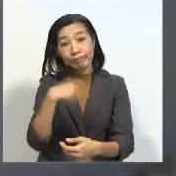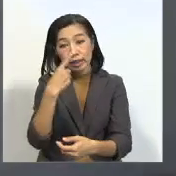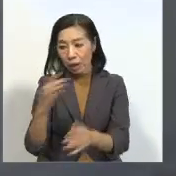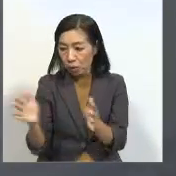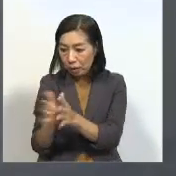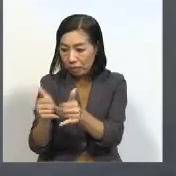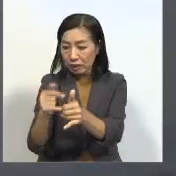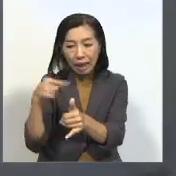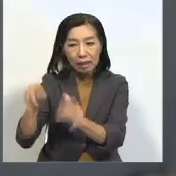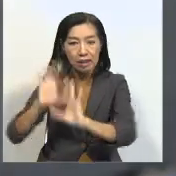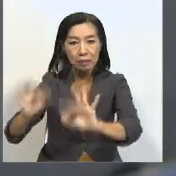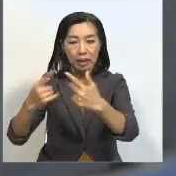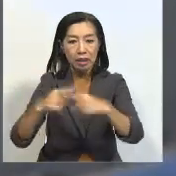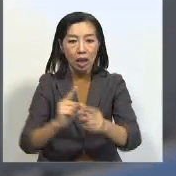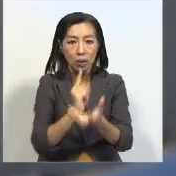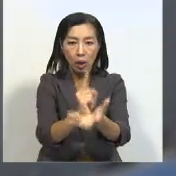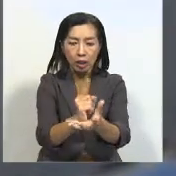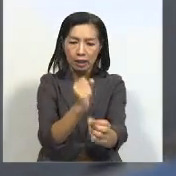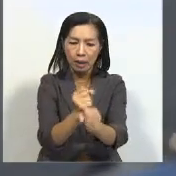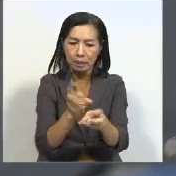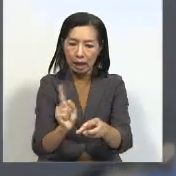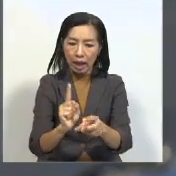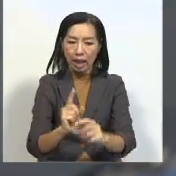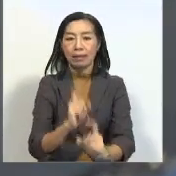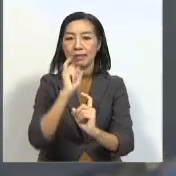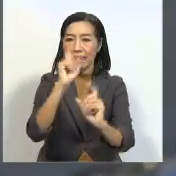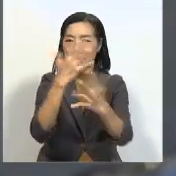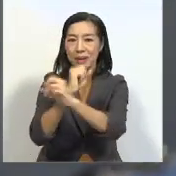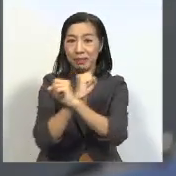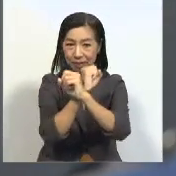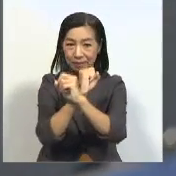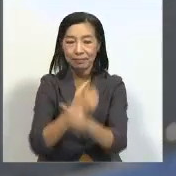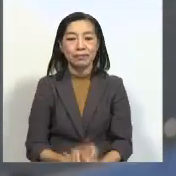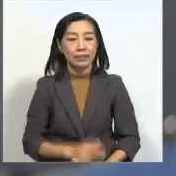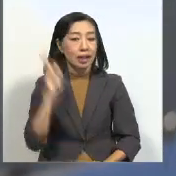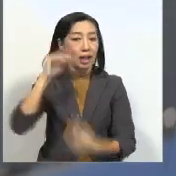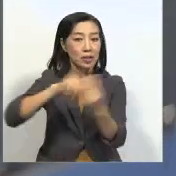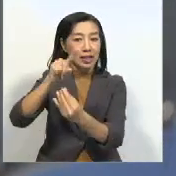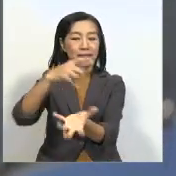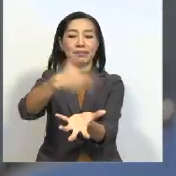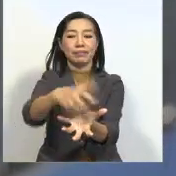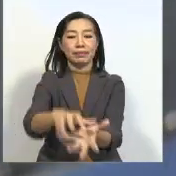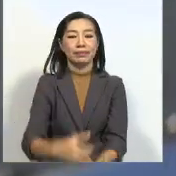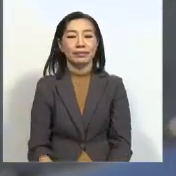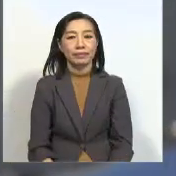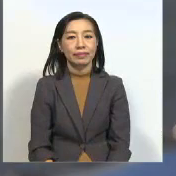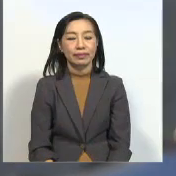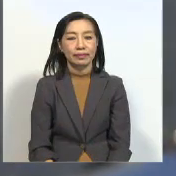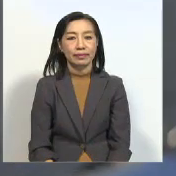ใครก็ไม่สำคัญเท่ากับลอยกระทงอย่างไรให้ปลอดภัยค่ะทีมข่าวเศรษฐกิจรายงาน